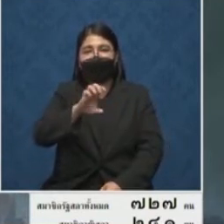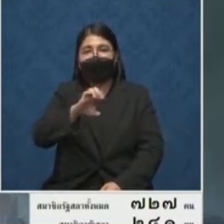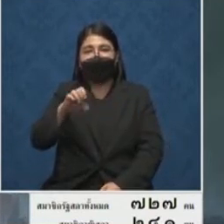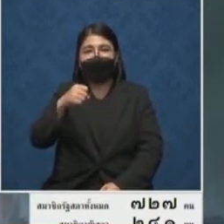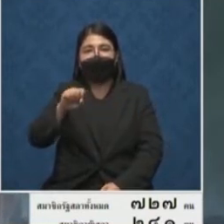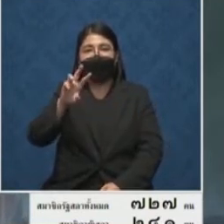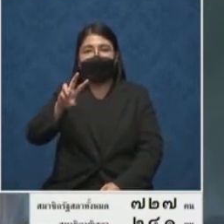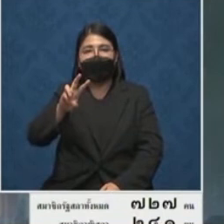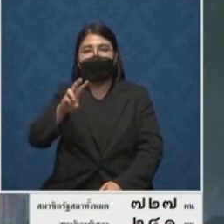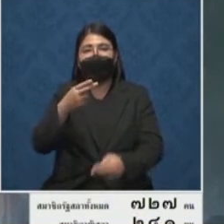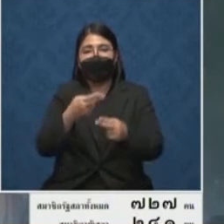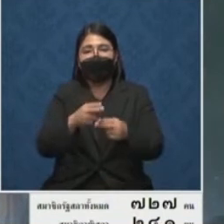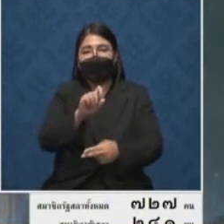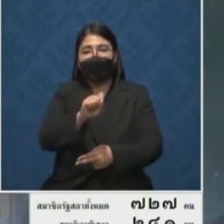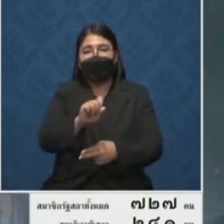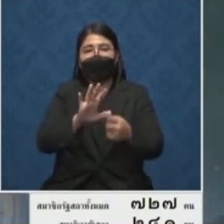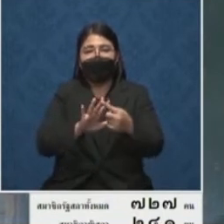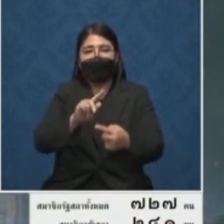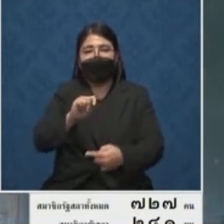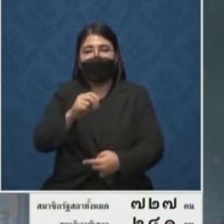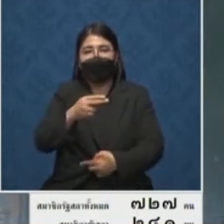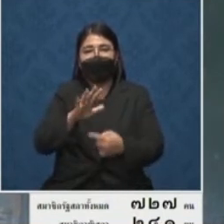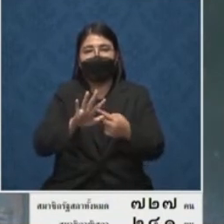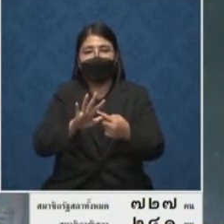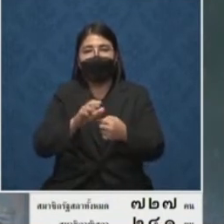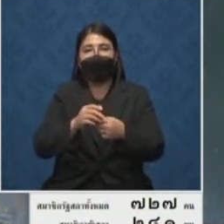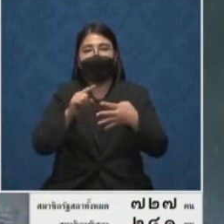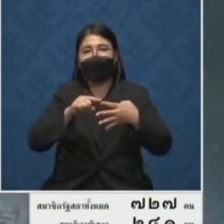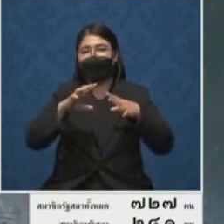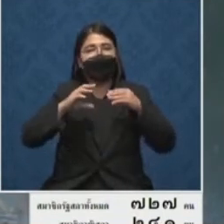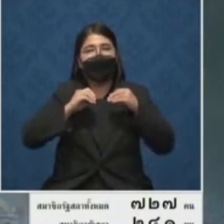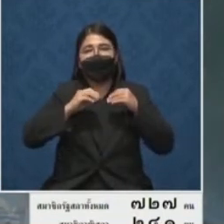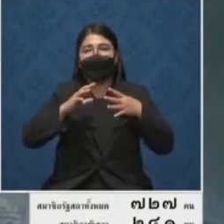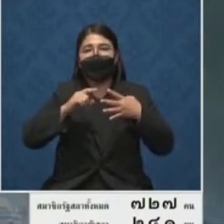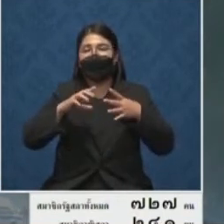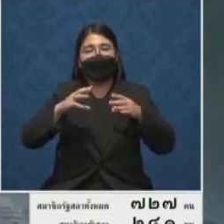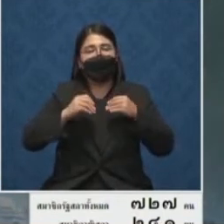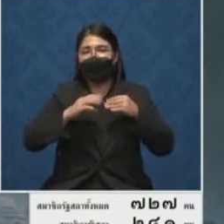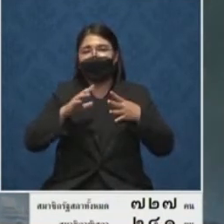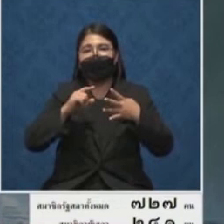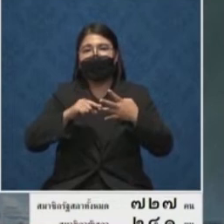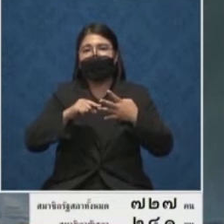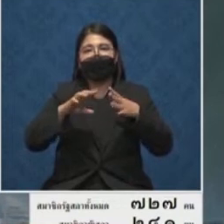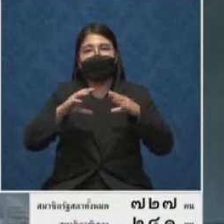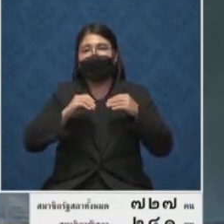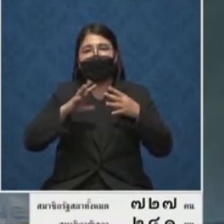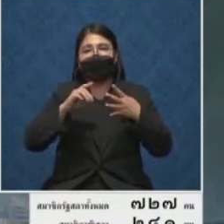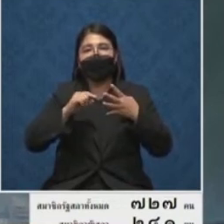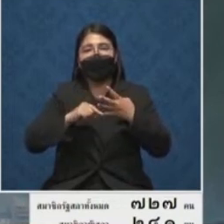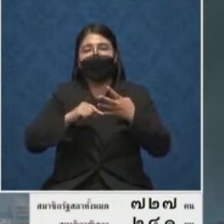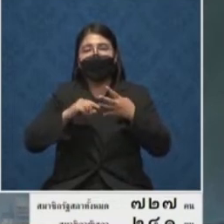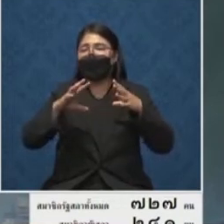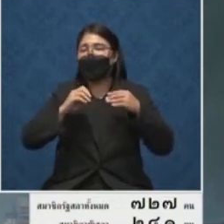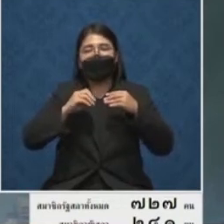616นายสุธาประทีปณถลาง 1ไม่รับหลักการ2ไม่รับหลักการ3ไม่รับหลัก